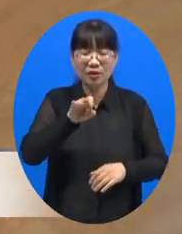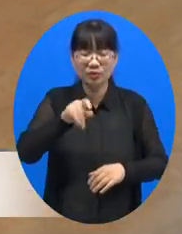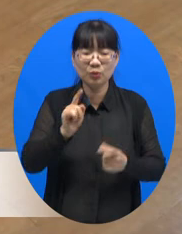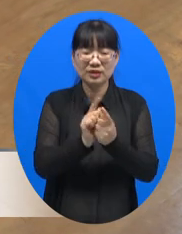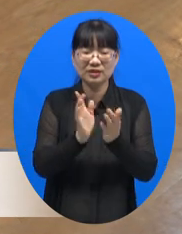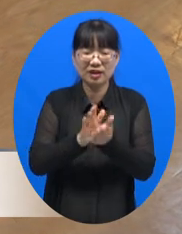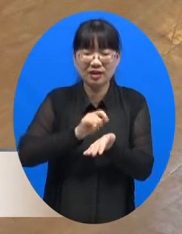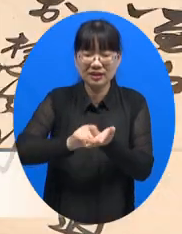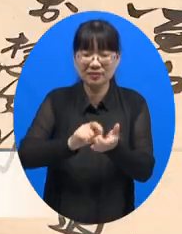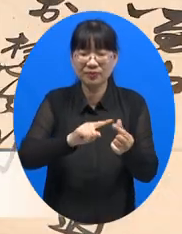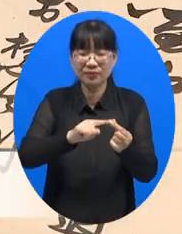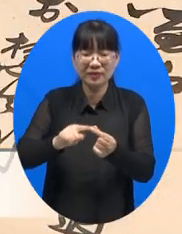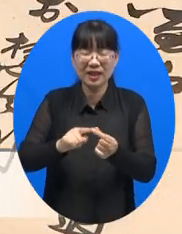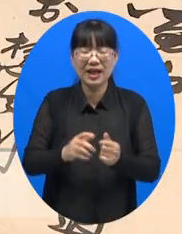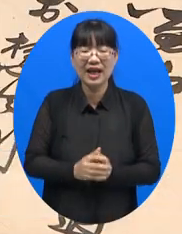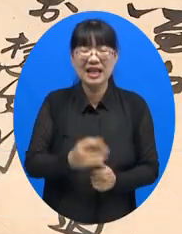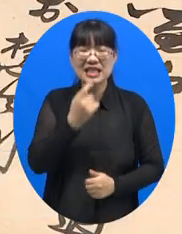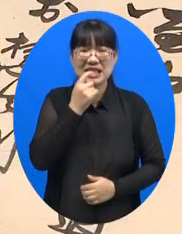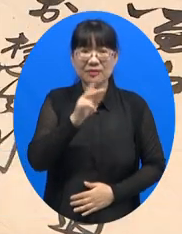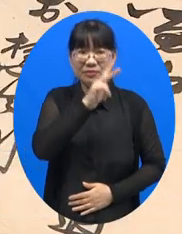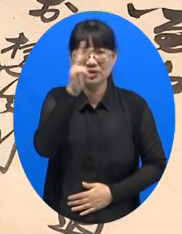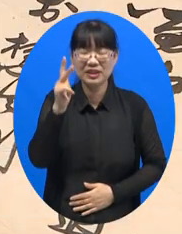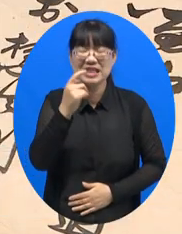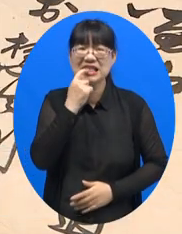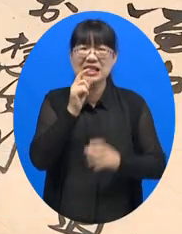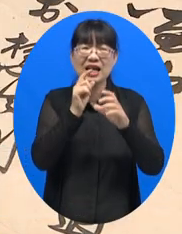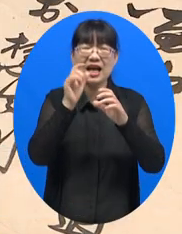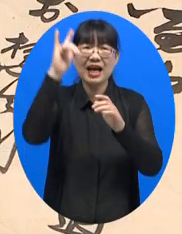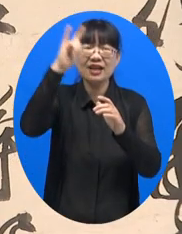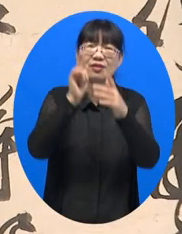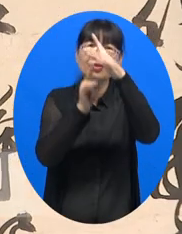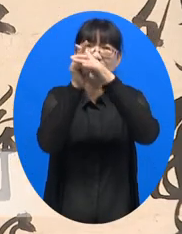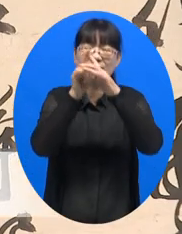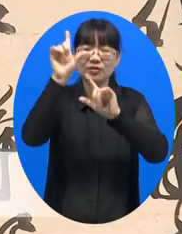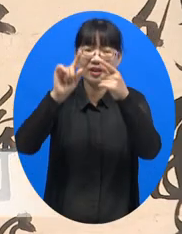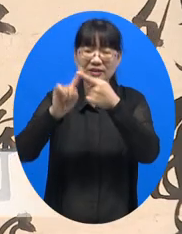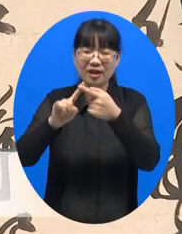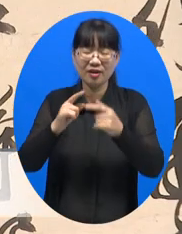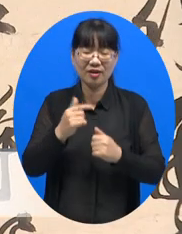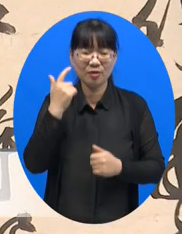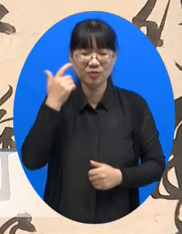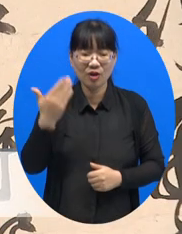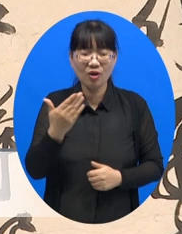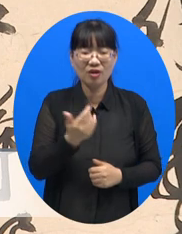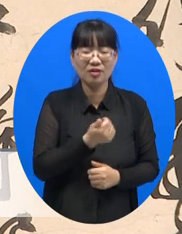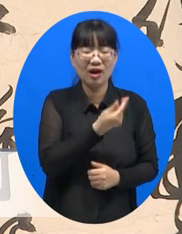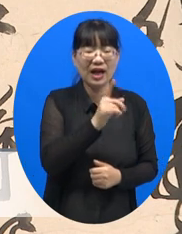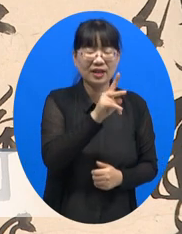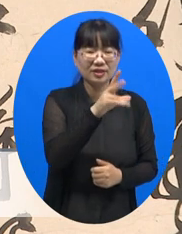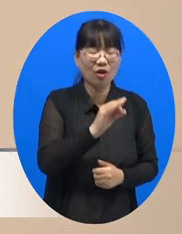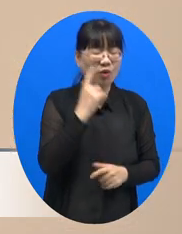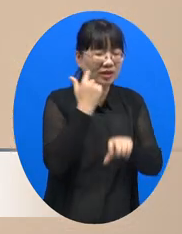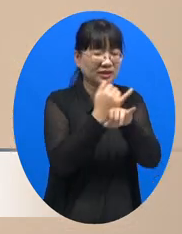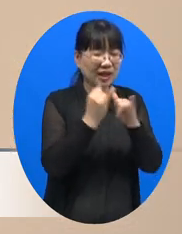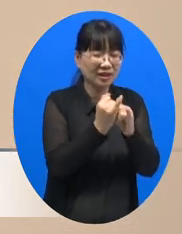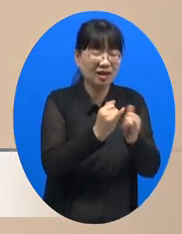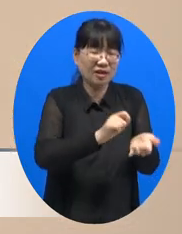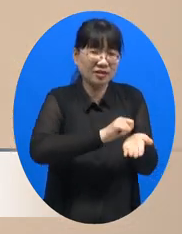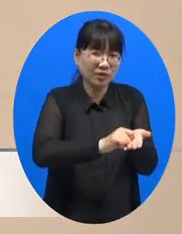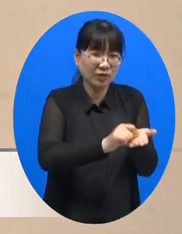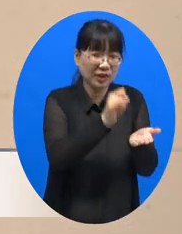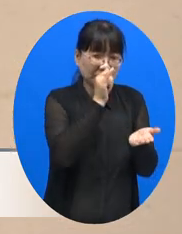정조 침 트 하얀 무지개 가해를 꿰뚫는 현상에 대해 정조가 묻자 우하 용이란 흑자가 상소를 올렸고